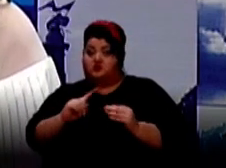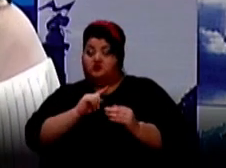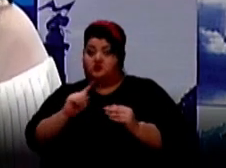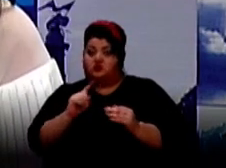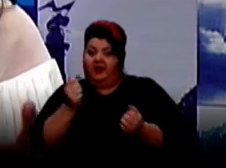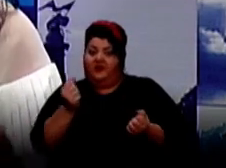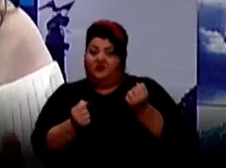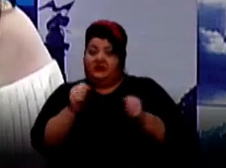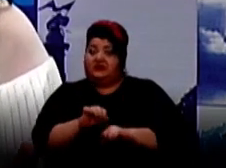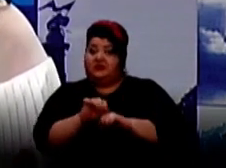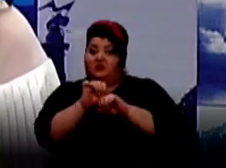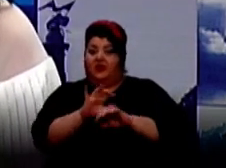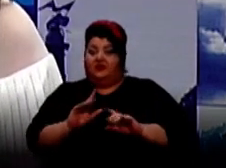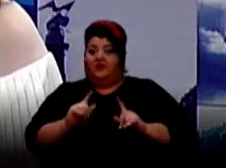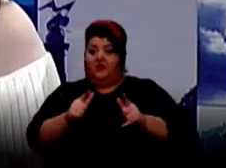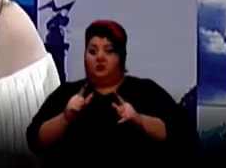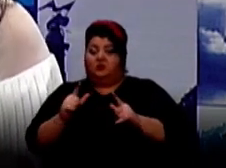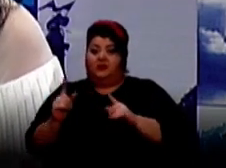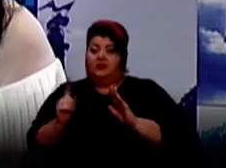водії страйкували і не виходили на маршрут.